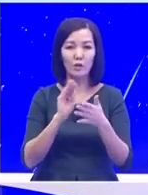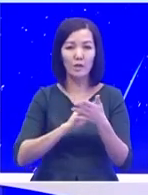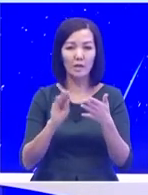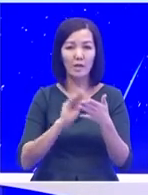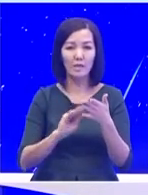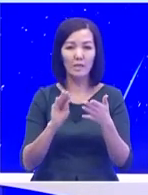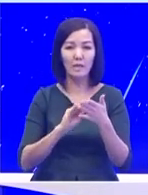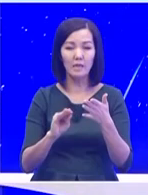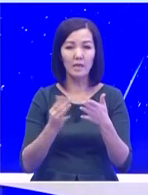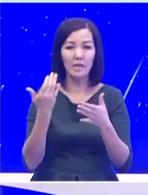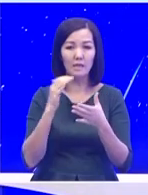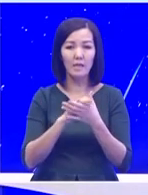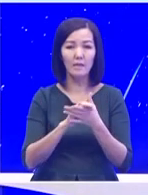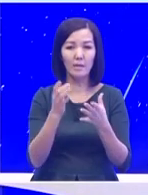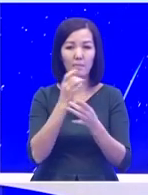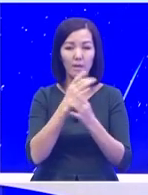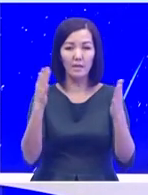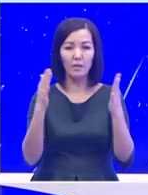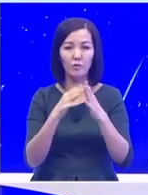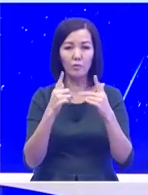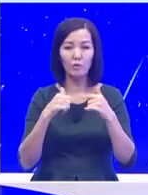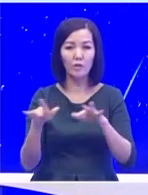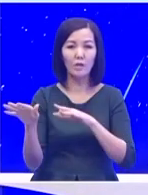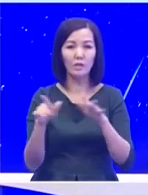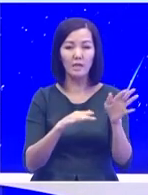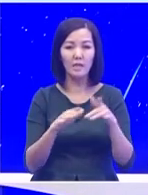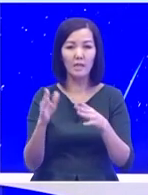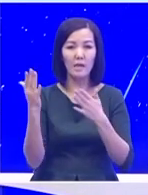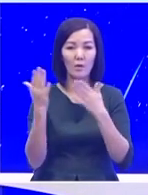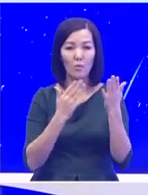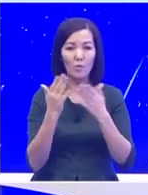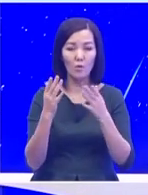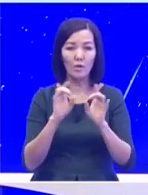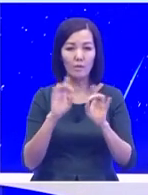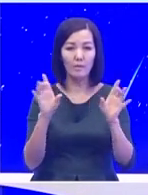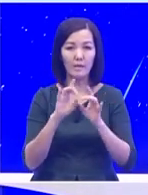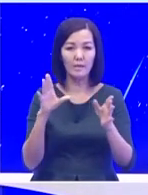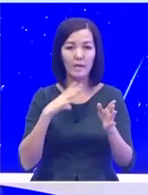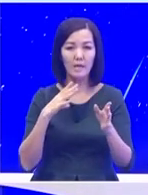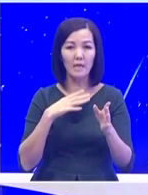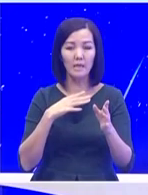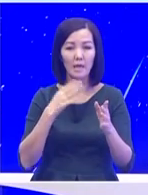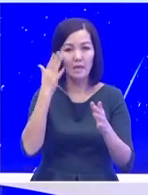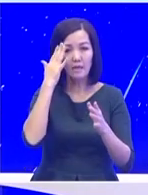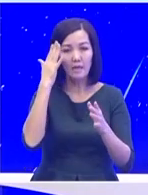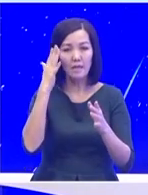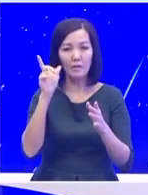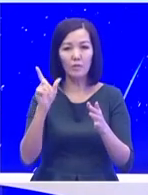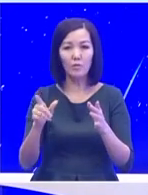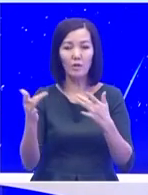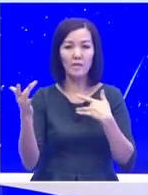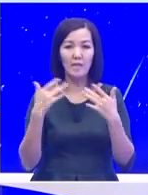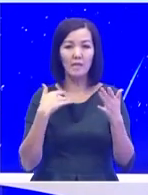арасында кең таралған. Аудандық мәдениет үйінде ұйымдастырылған шарада бірталайы оқылды. Талантты тұлғаның өмірі туралы